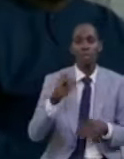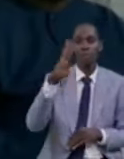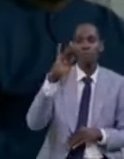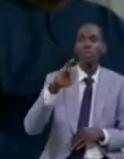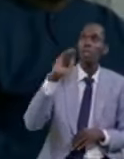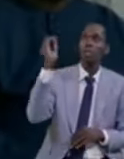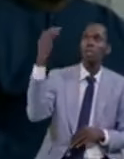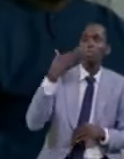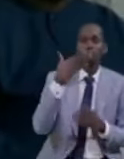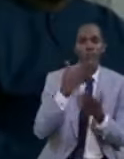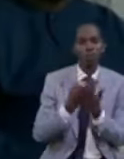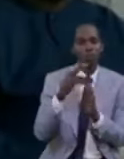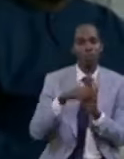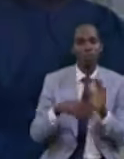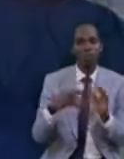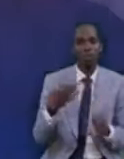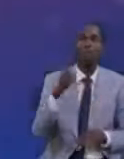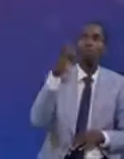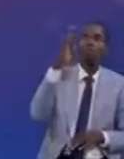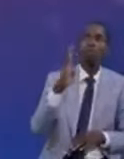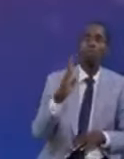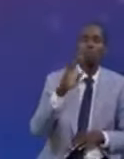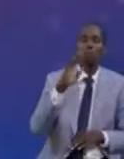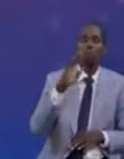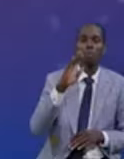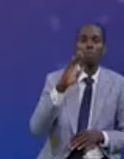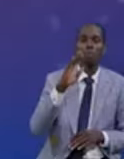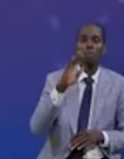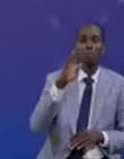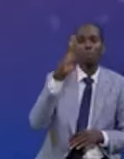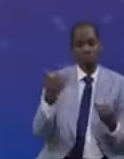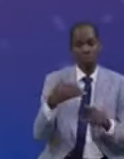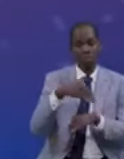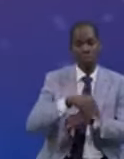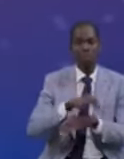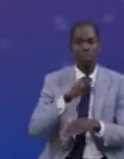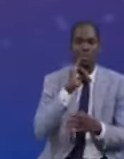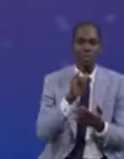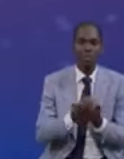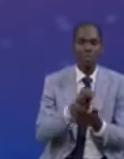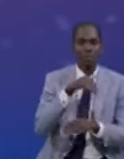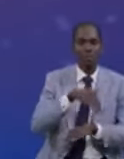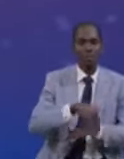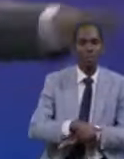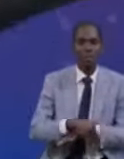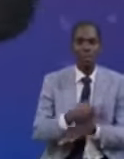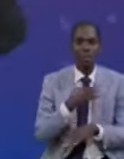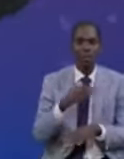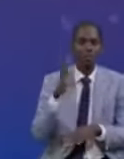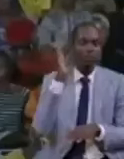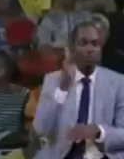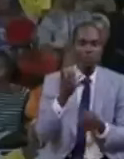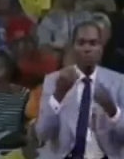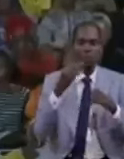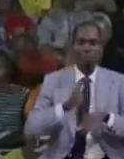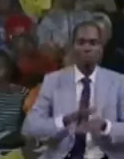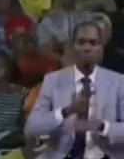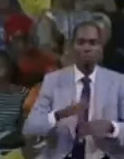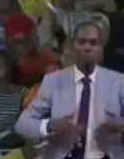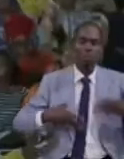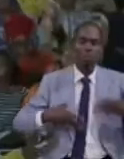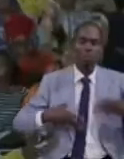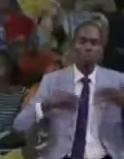par la grâce ce soir c'est cette soirée et elle viendra dans ta vie au nom de